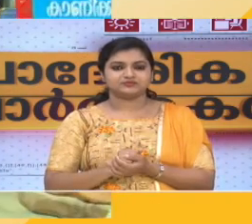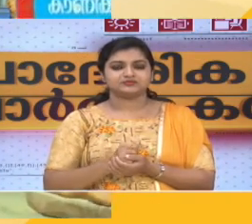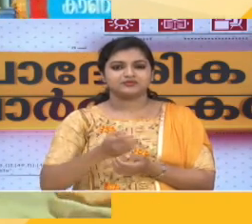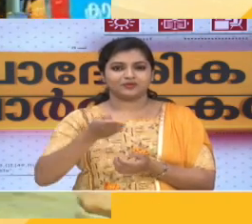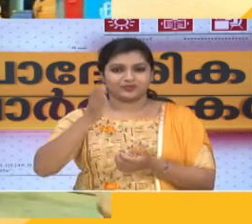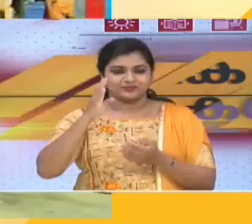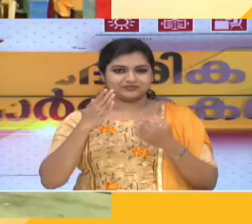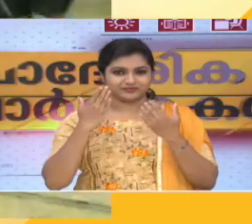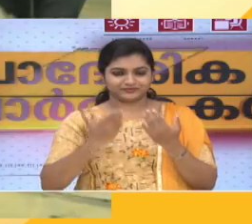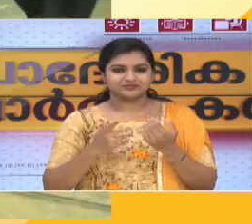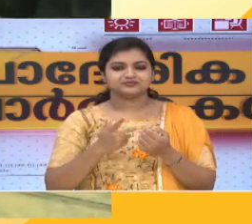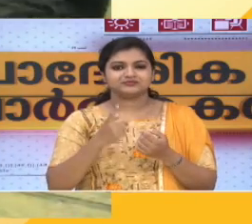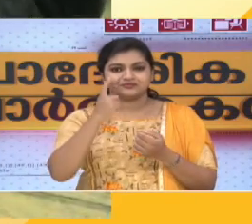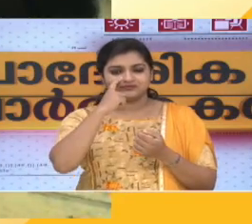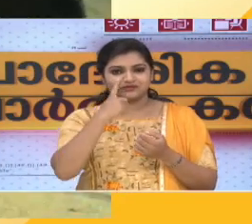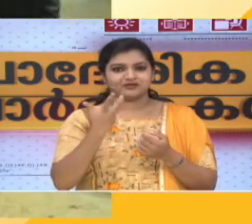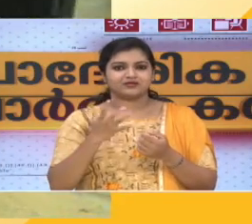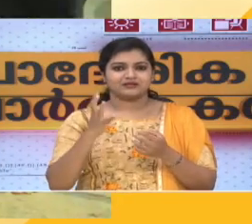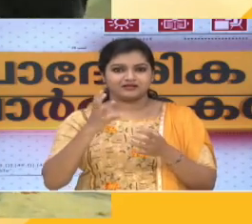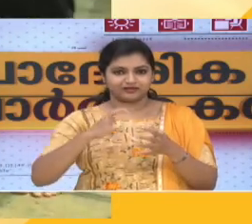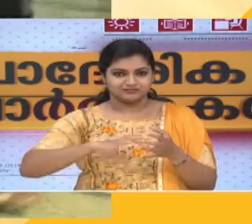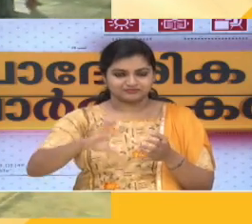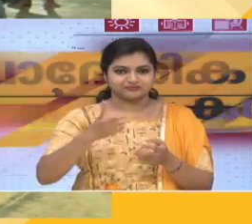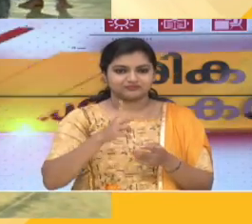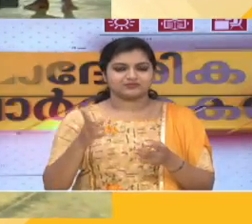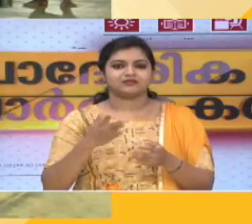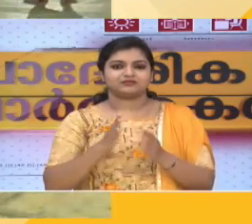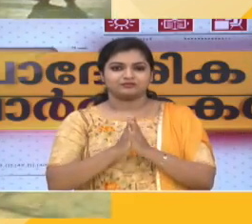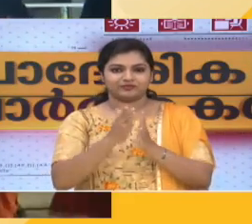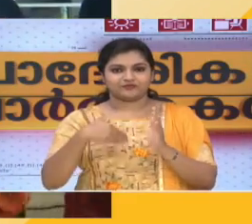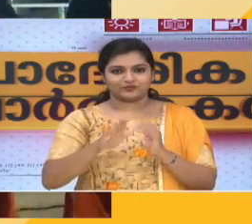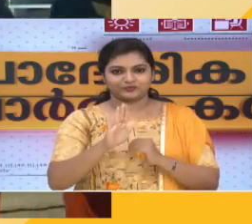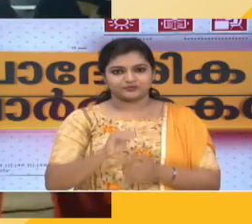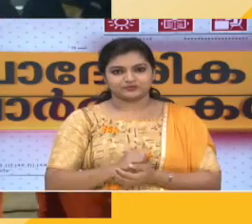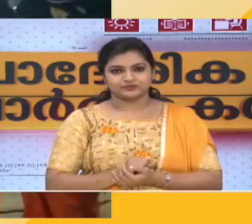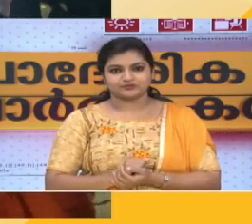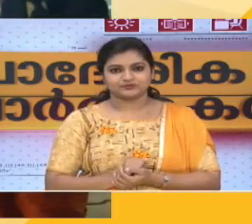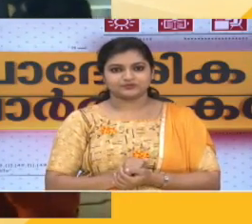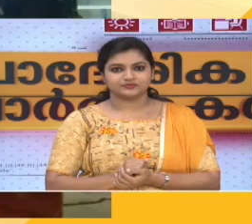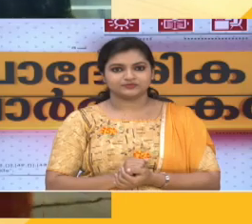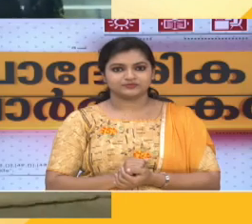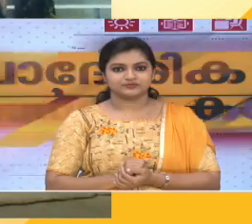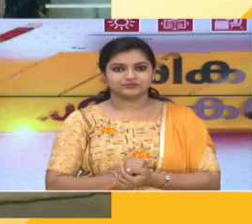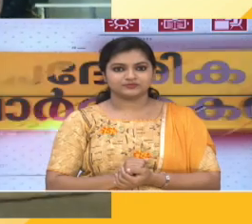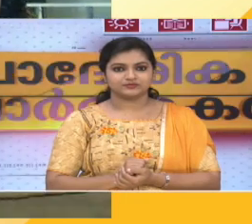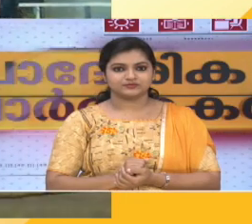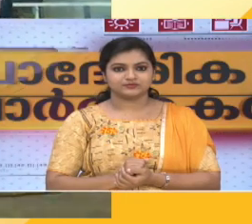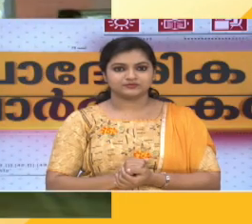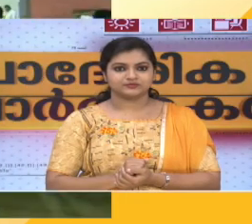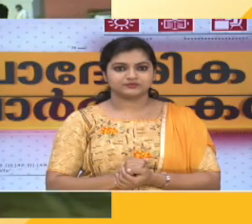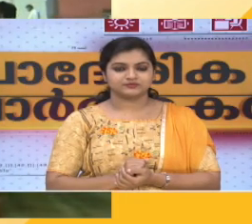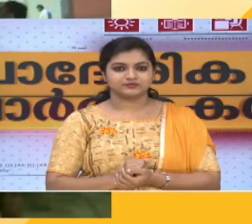സേവയും തേങ്ങയുരുട്ടലും പ്രധാന വഴിപാടുകളും. ക്യാമറാമാൻ സുനിൽ സുരേന്ദ്രനൊപ്പം എസ്